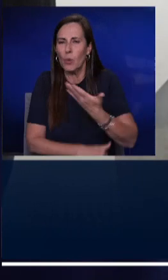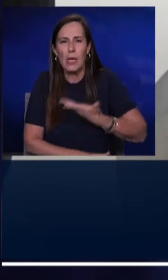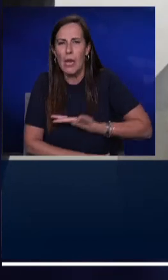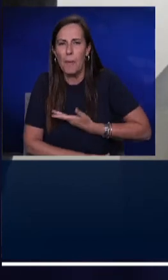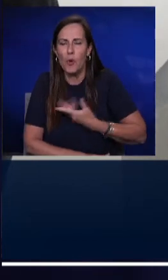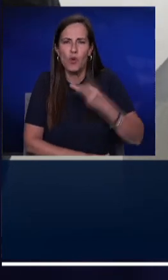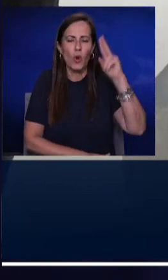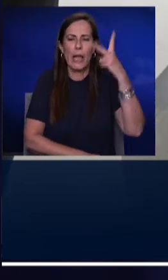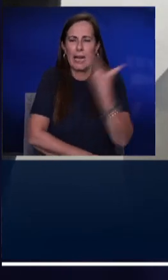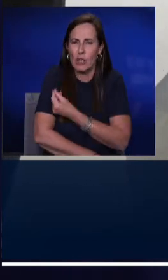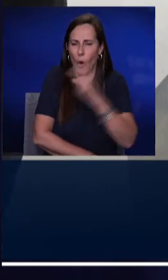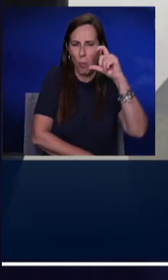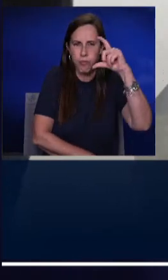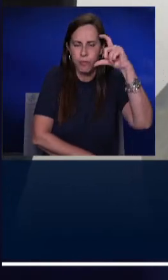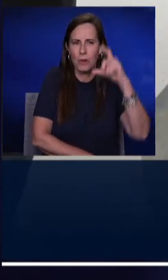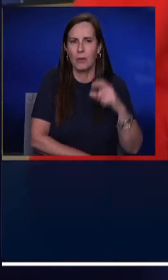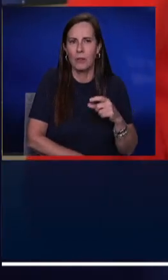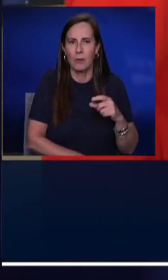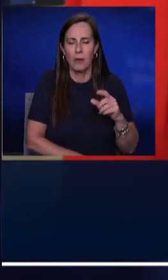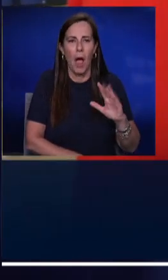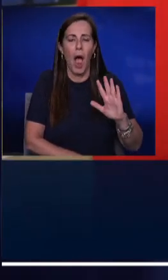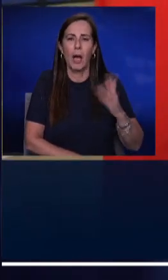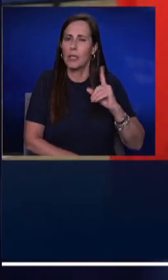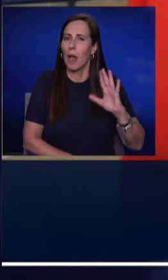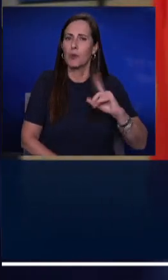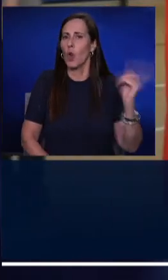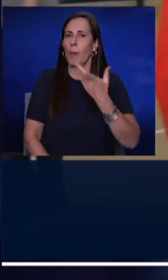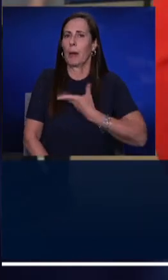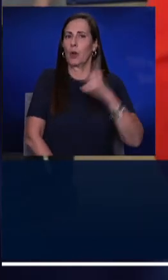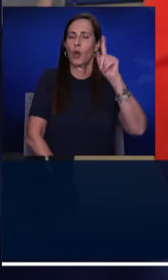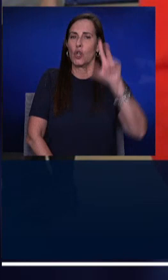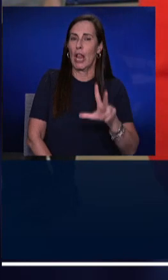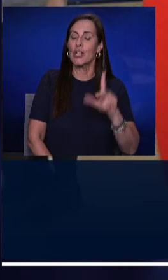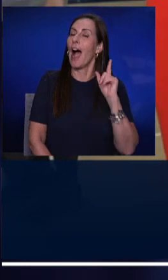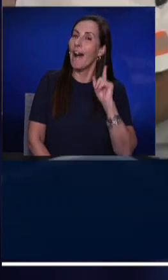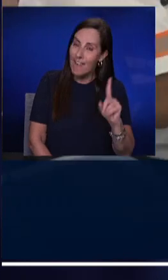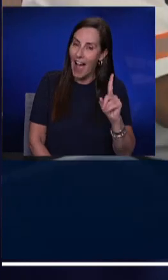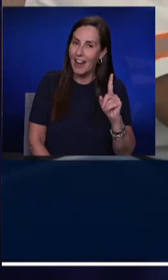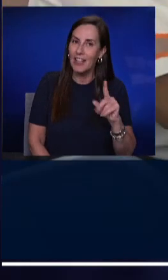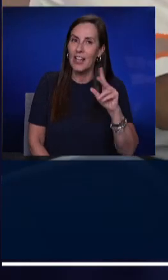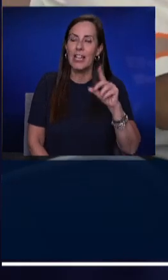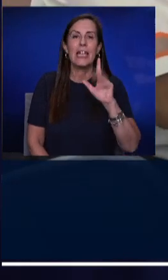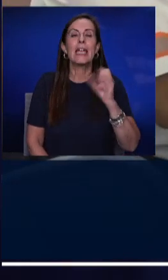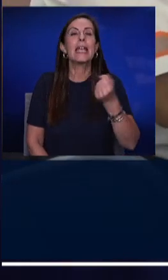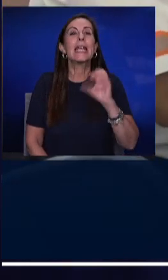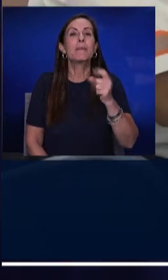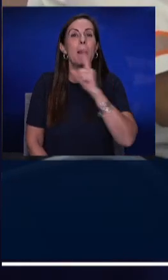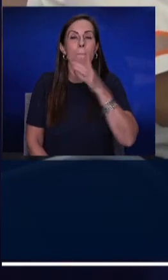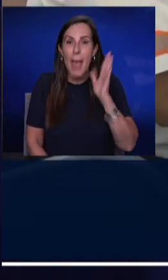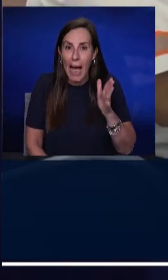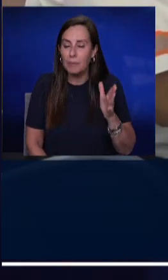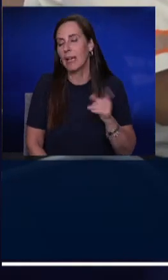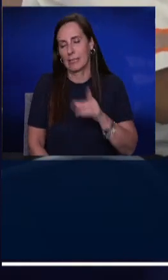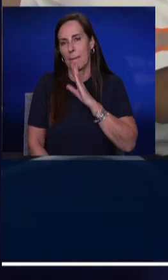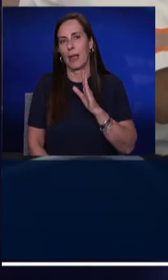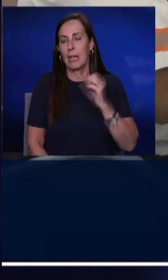וכו'. אז למה שלא כולנו נקבל שליש? לא, אבל יש משמעות למינון נמוך מדי. לגבי מבוגרים, אני מעריך,